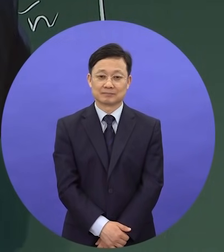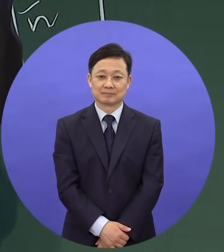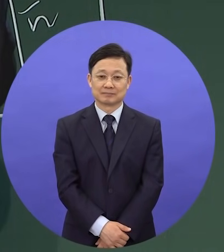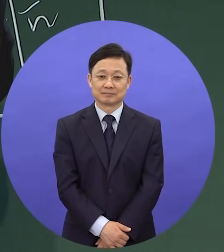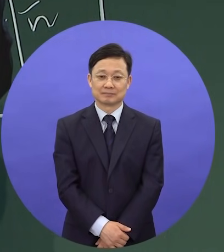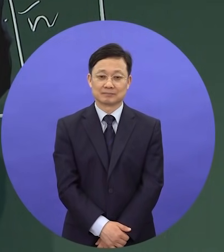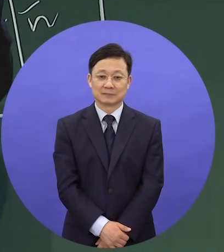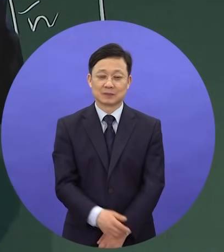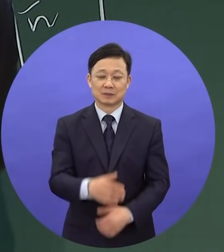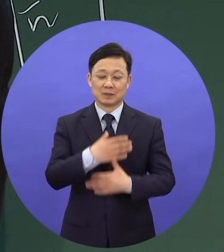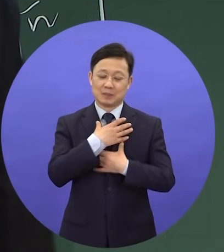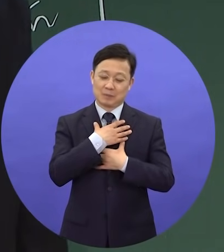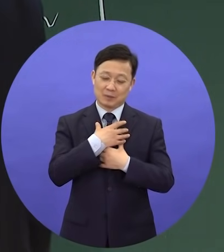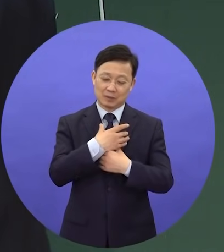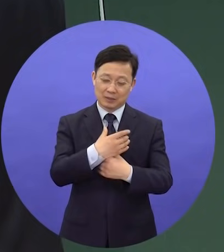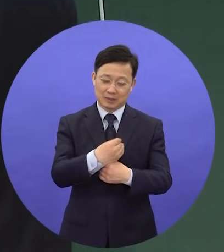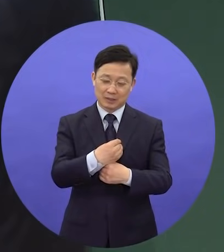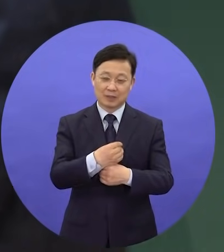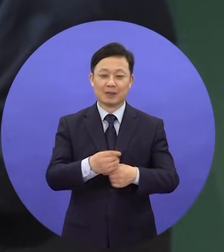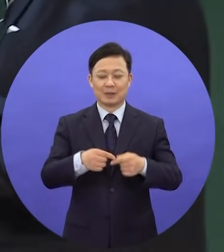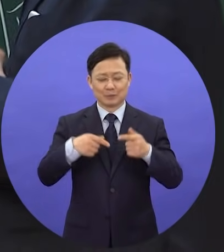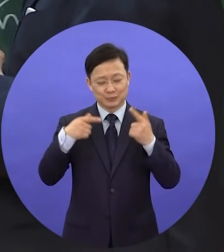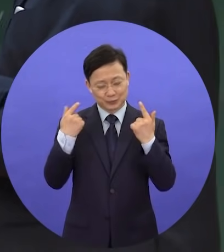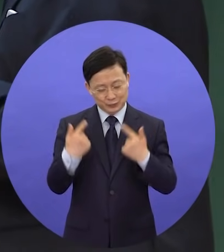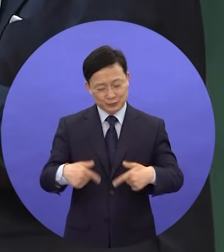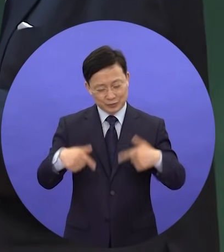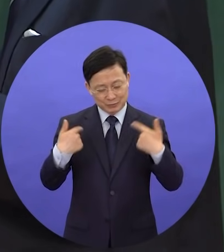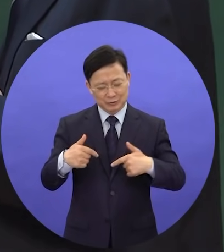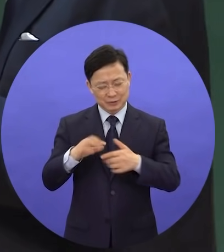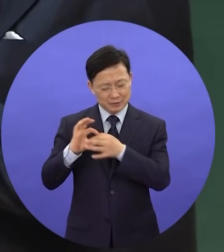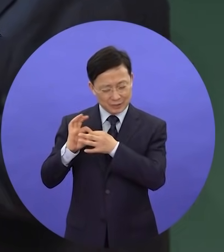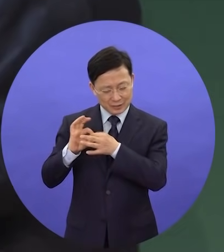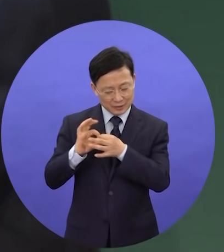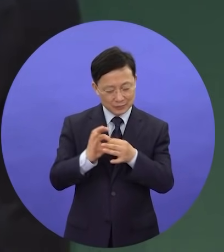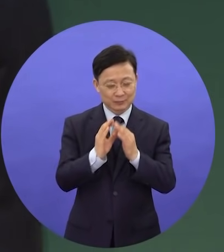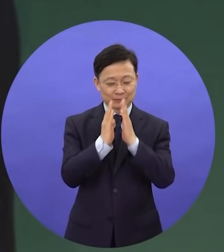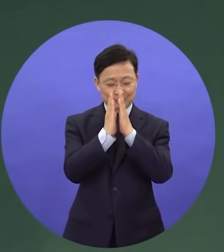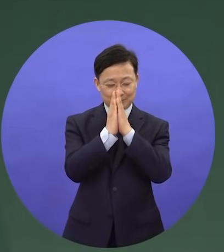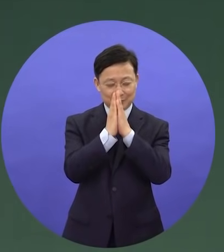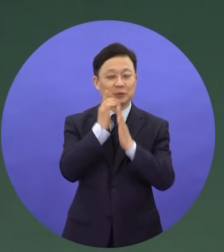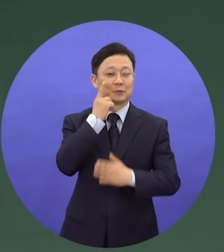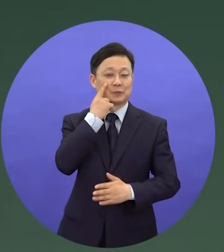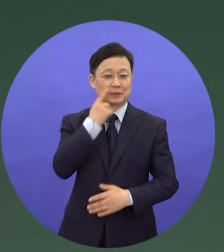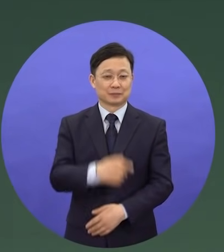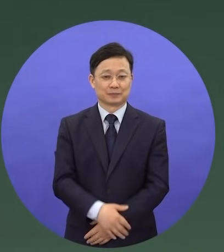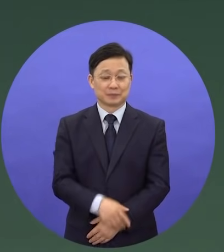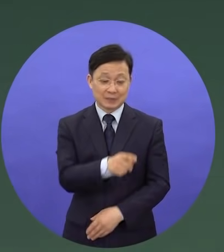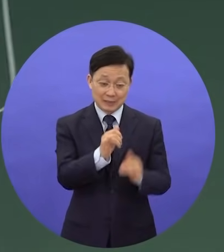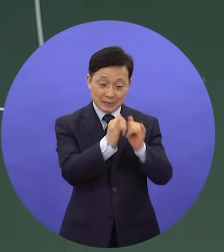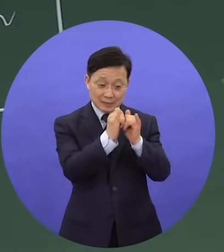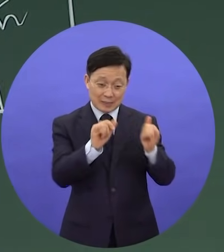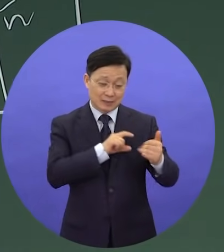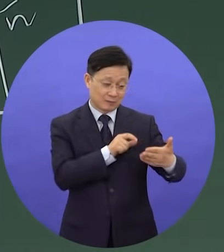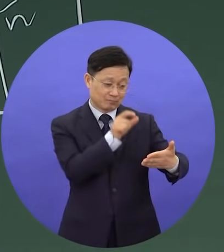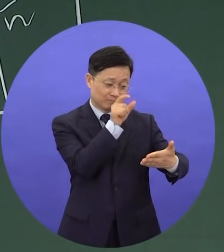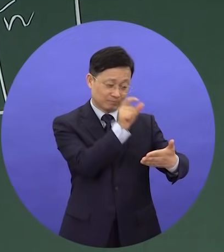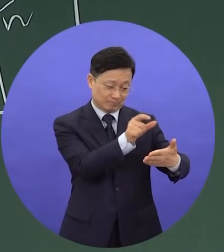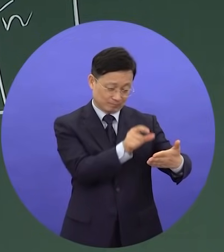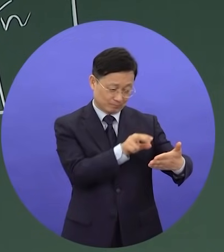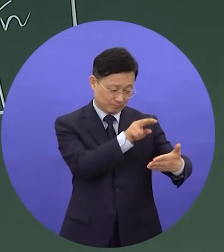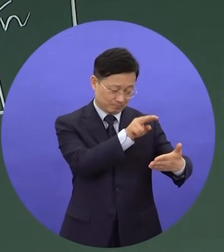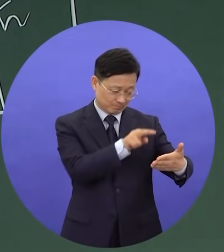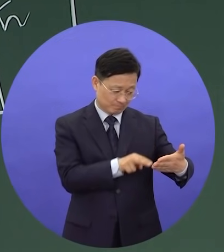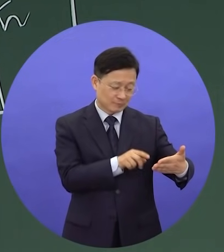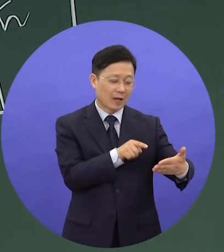무시로 기도하면서 생각해 보세요. And very comfortably think about them and do continuous prayer. 여러분 이 사람들에 대해서 이때까지 응답 안 한 거에